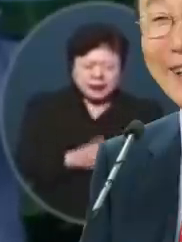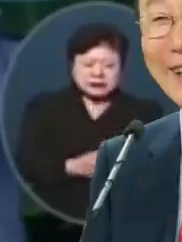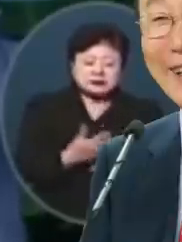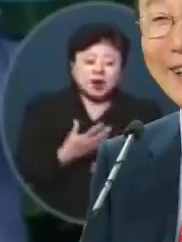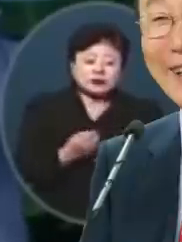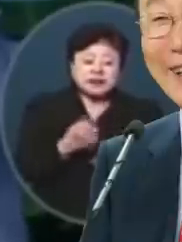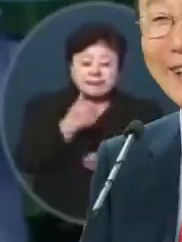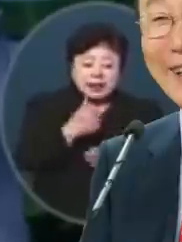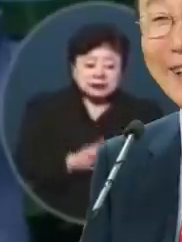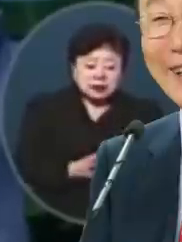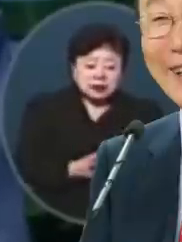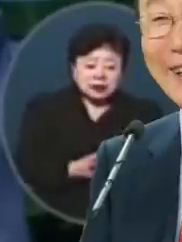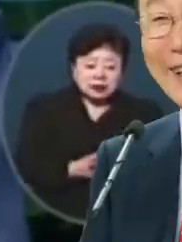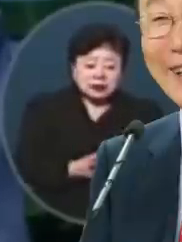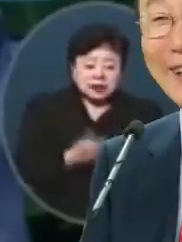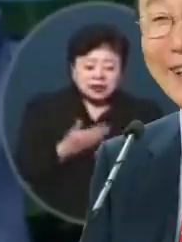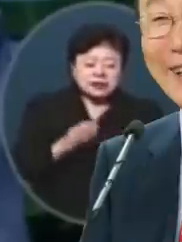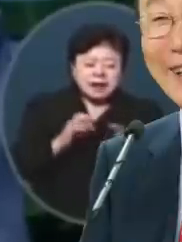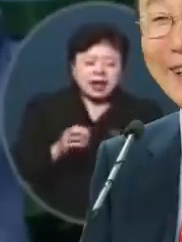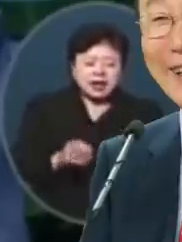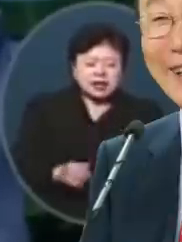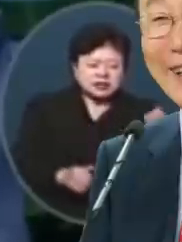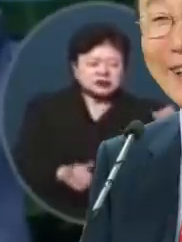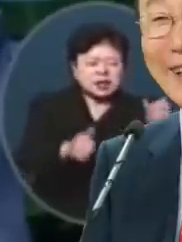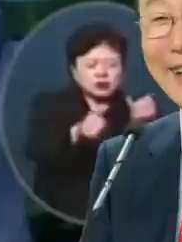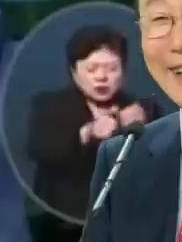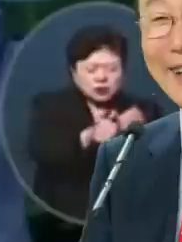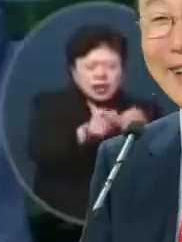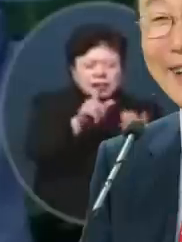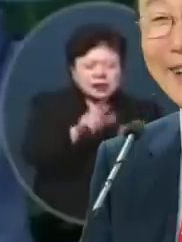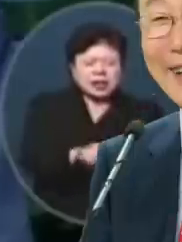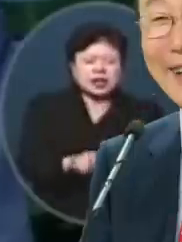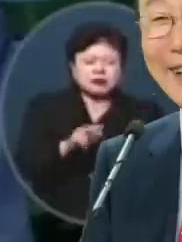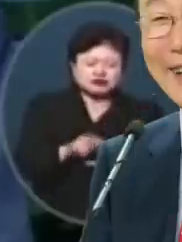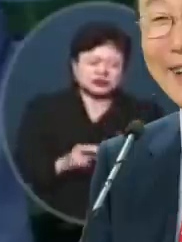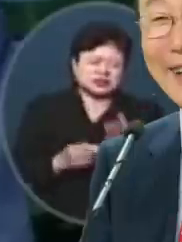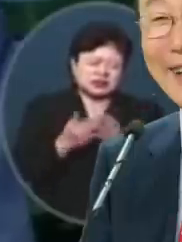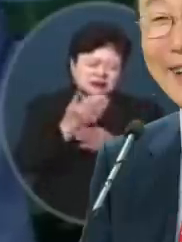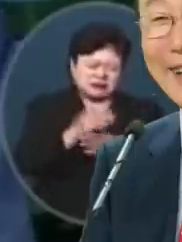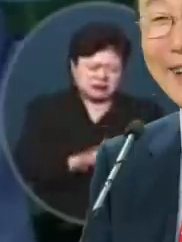타락하느냐? 이방 여자들하고 결혼하면 타락해요.